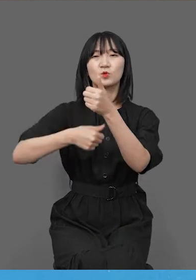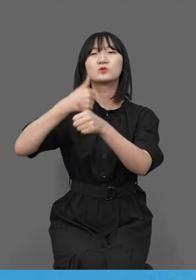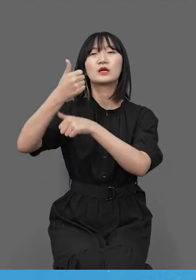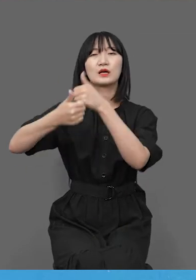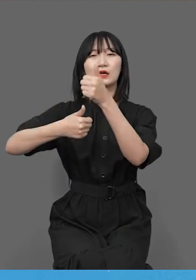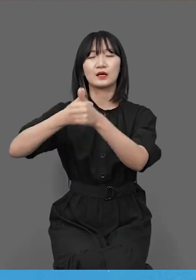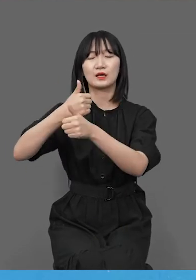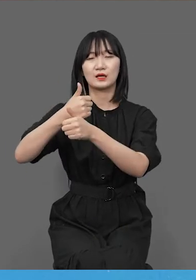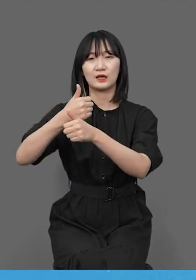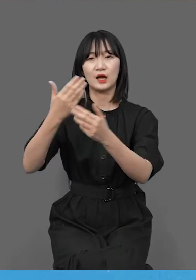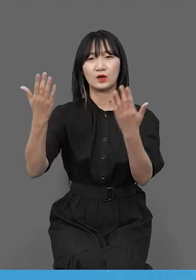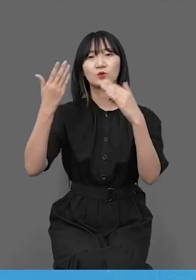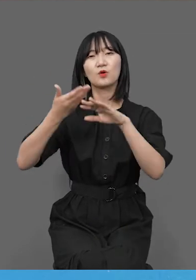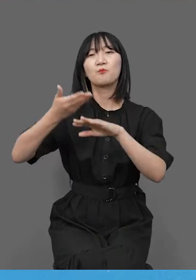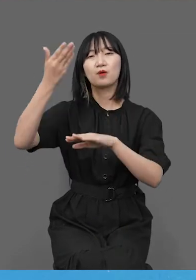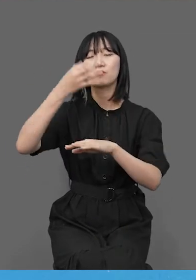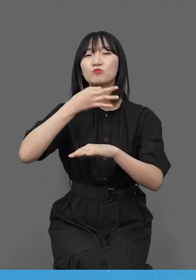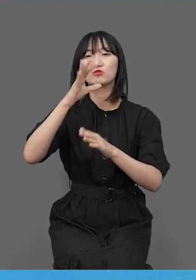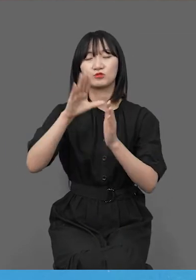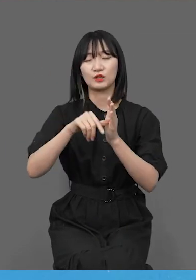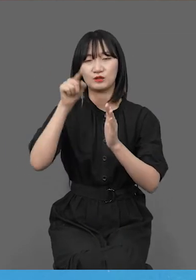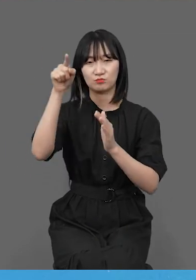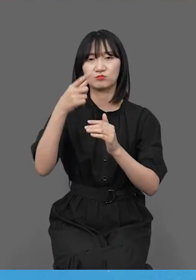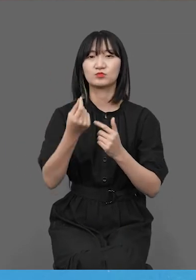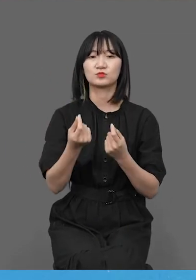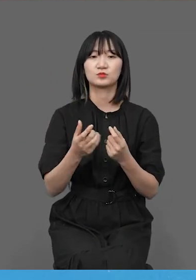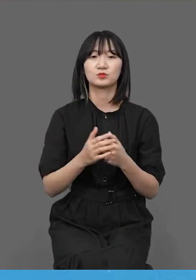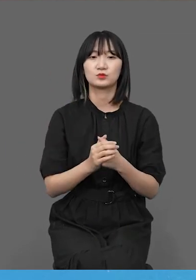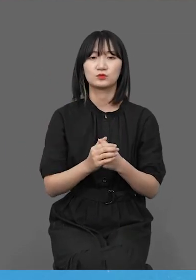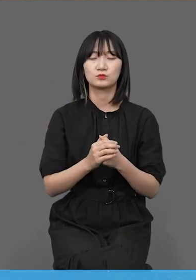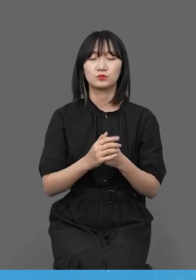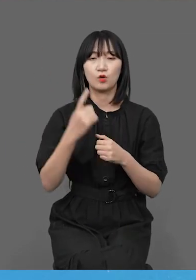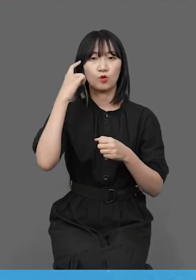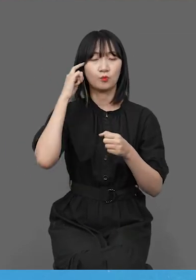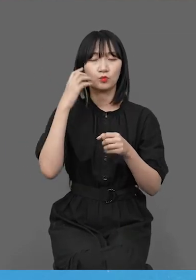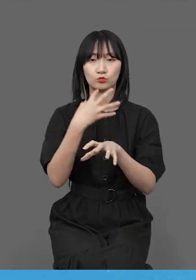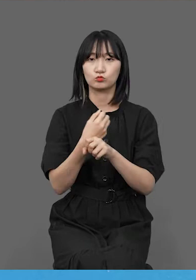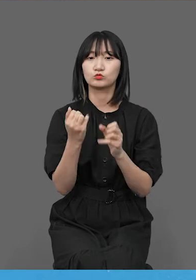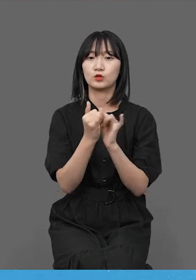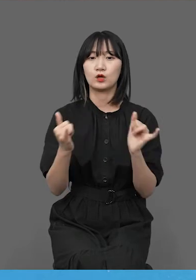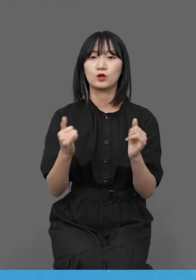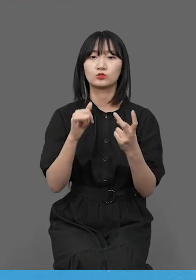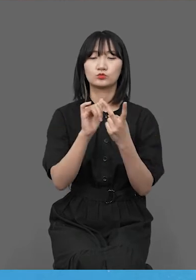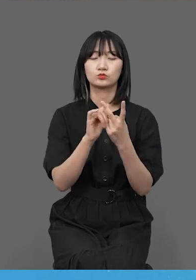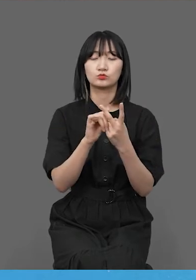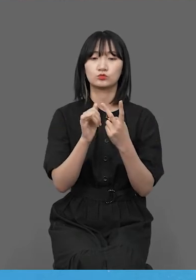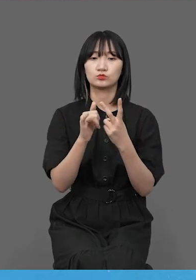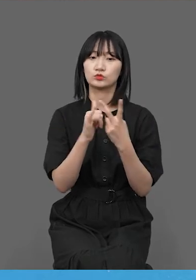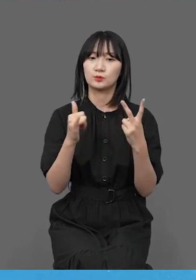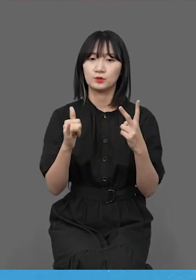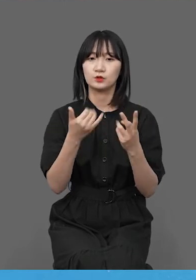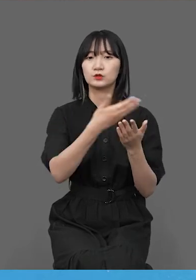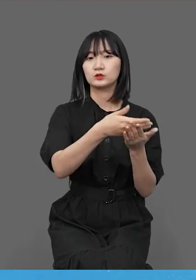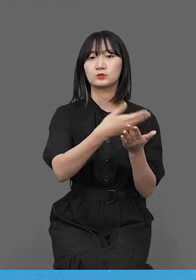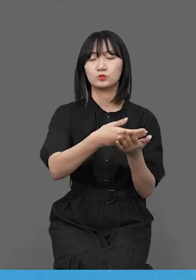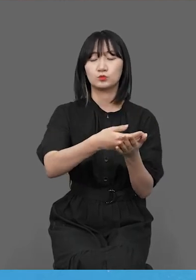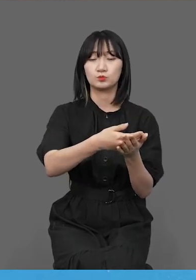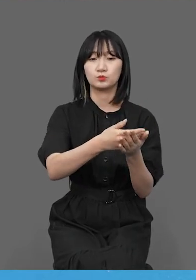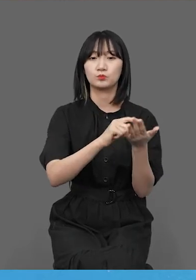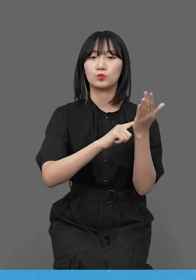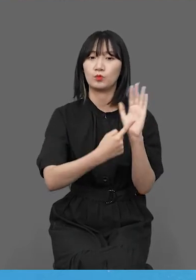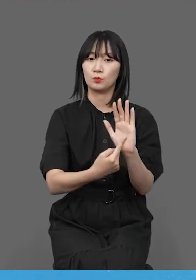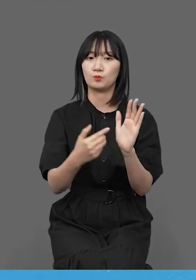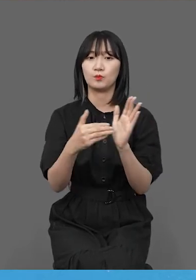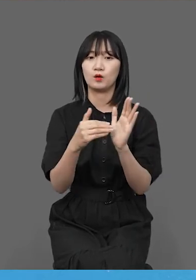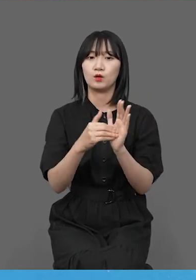그리고 이제 시조새 화석을 가지고 두 학자가 그림으로 표현해봤어요. 저 시조새가 살아있을 때 어떤 모습이었을까?